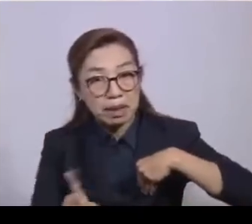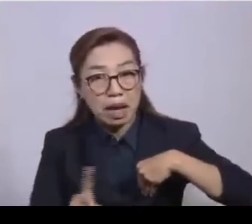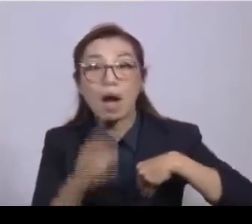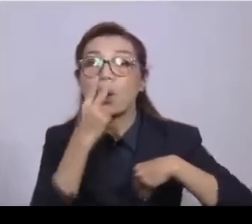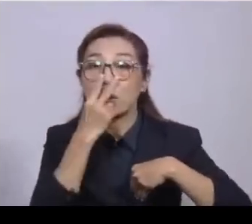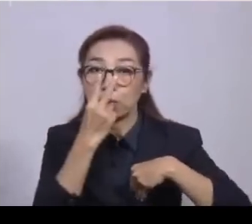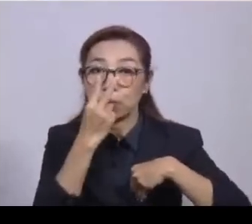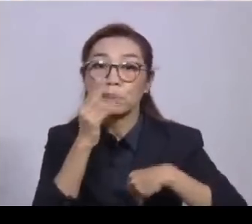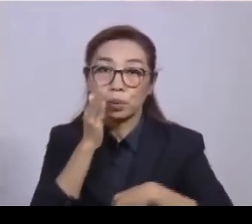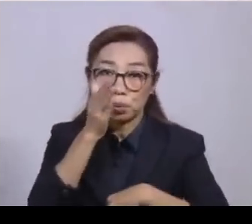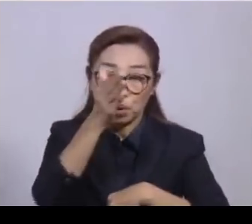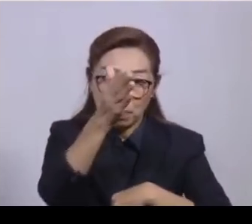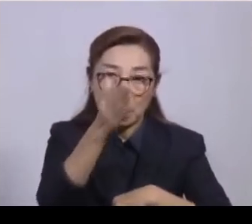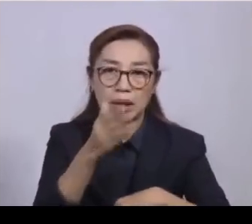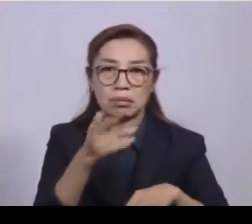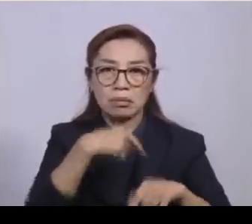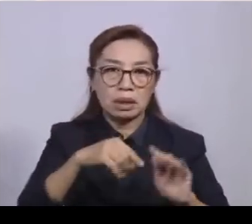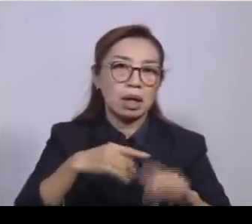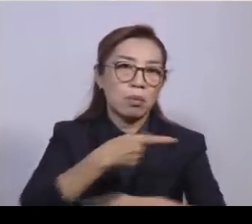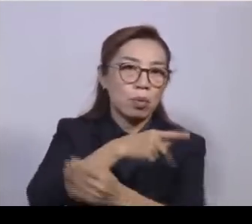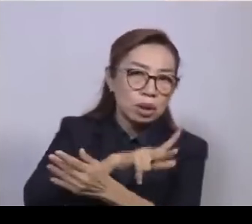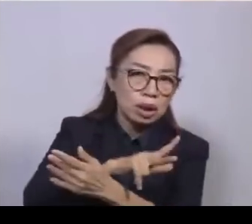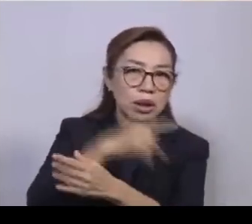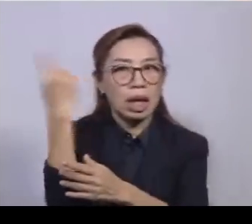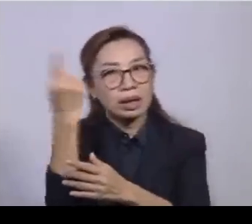ในพื้นที่ท่องเที่ยวสำคัญสำคัญของประเทศไทยได้อย่างไรบ้าง